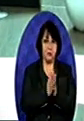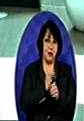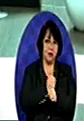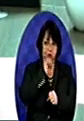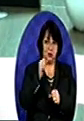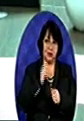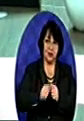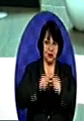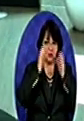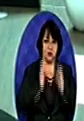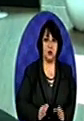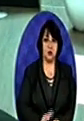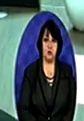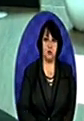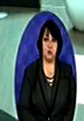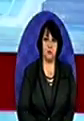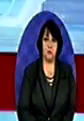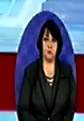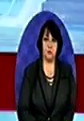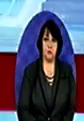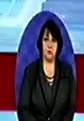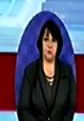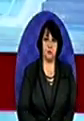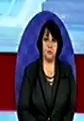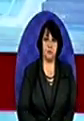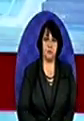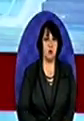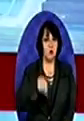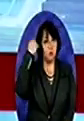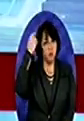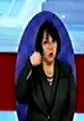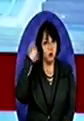шийдэж байгаа юм а. Бодож сэтгэж байгаагаа бодит